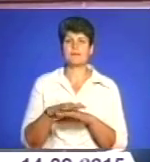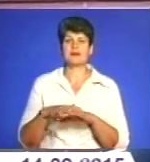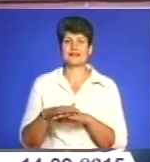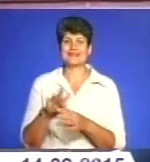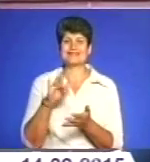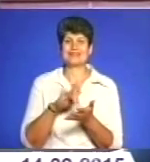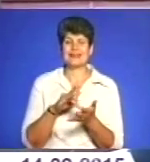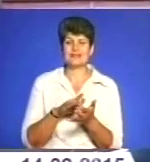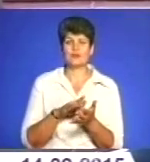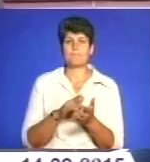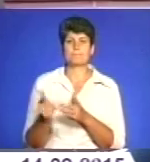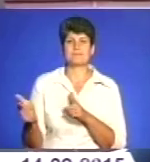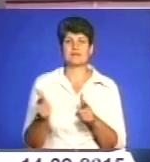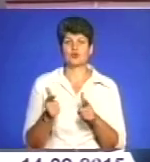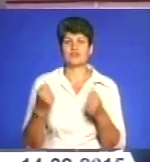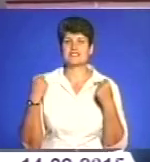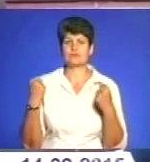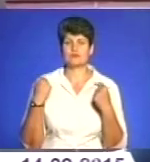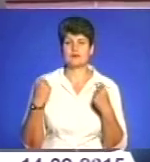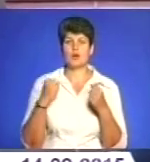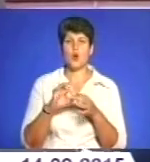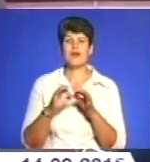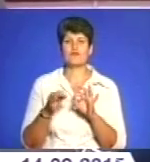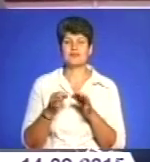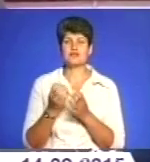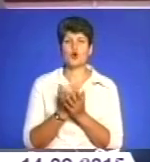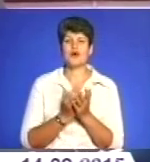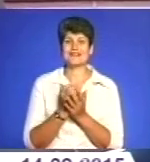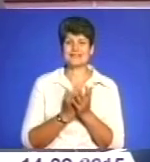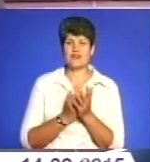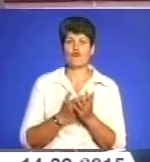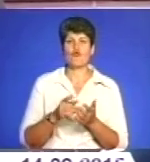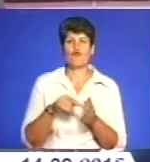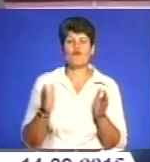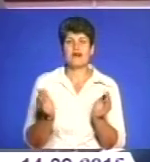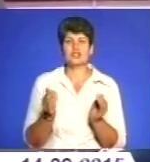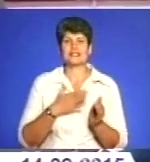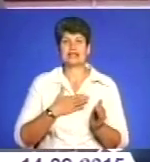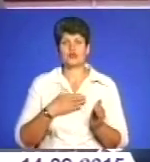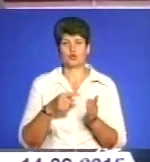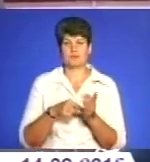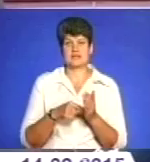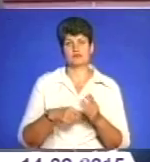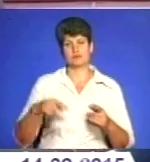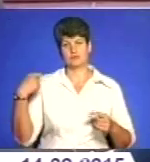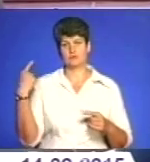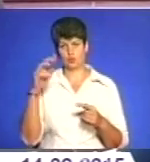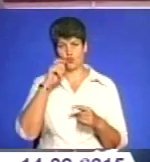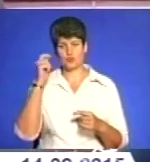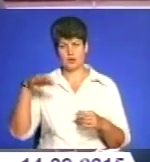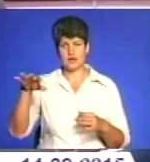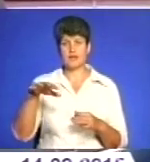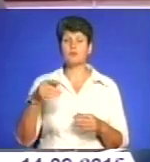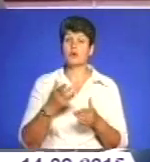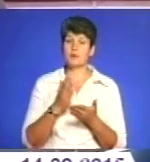центром, осередком підготовки спортсменів Олімпійського резерву і не тільки в межах нашого міста, області, але й в межах країни. І це дуже важливо. Тут